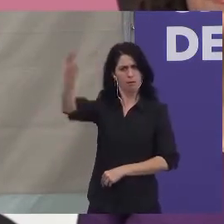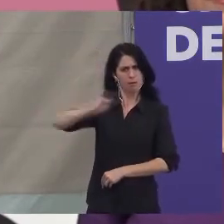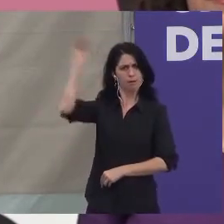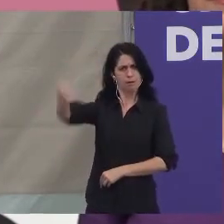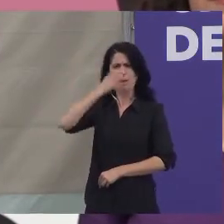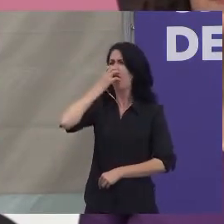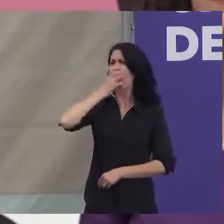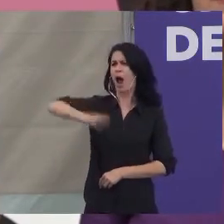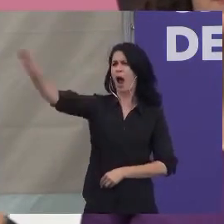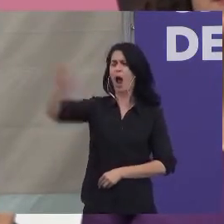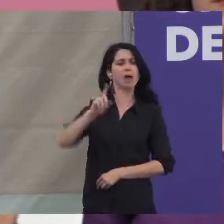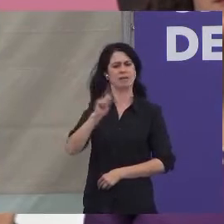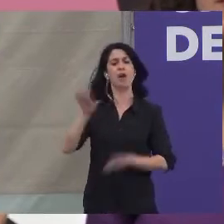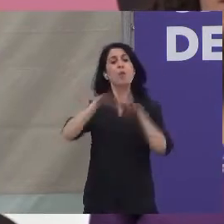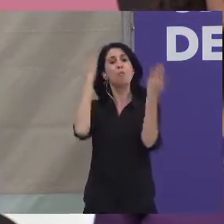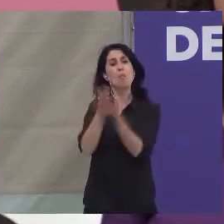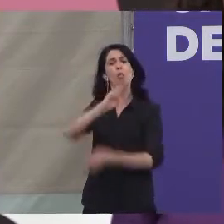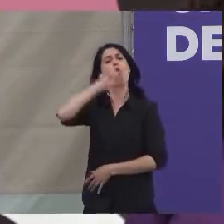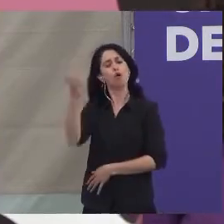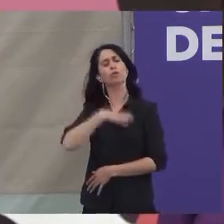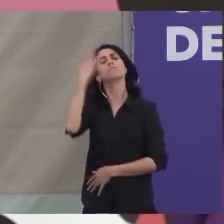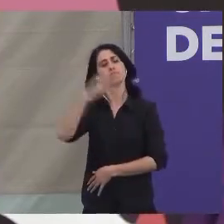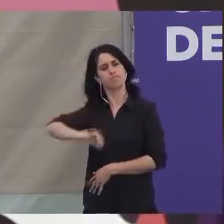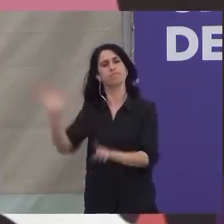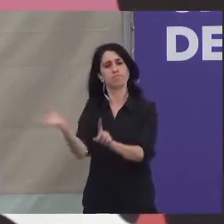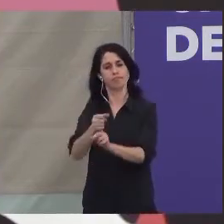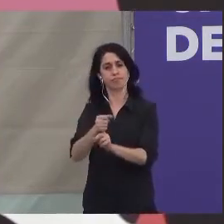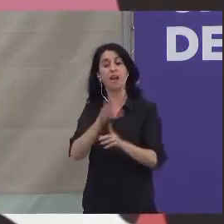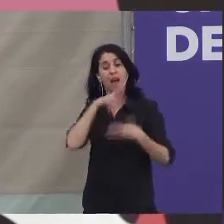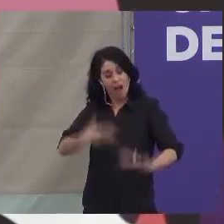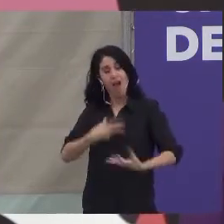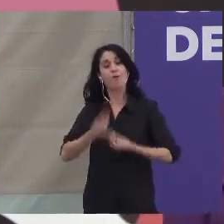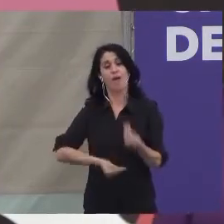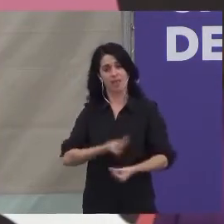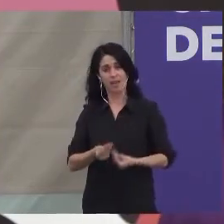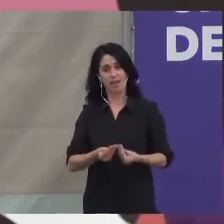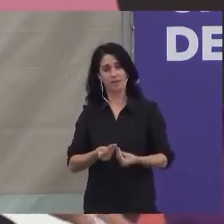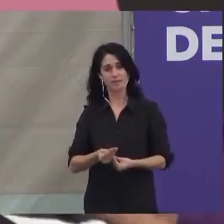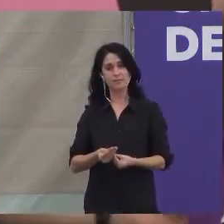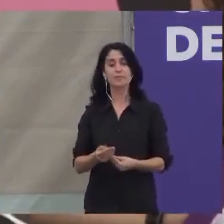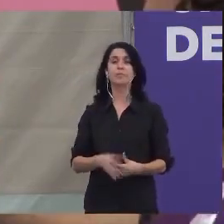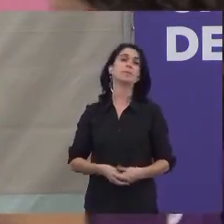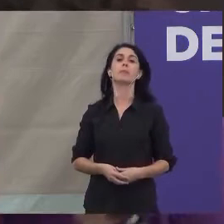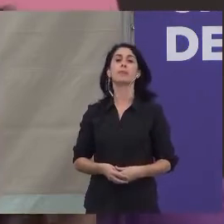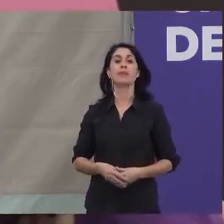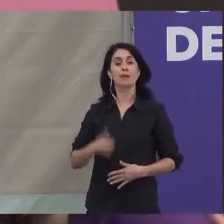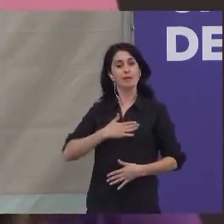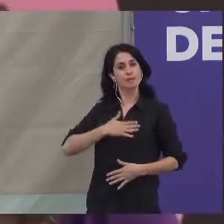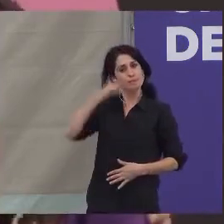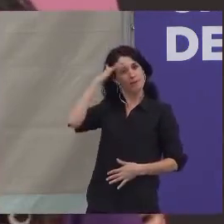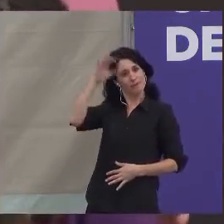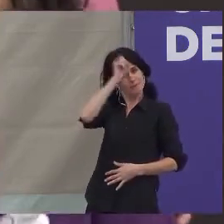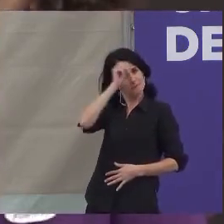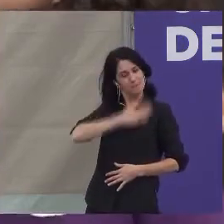món que otro mundo és possible i ho estem fent. I esa lògica va cristal·litzar